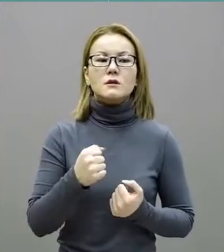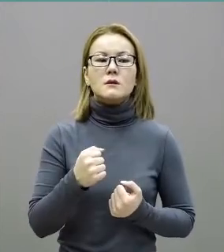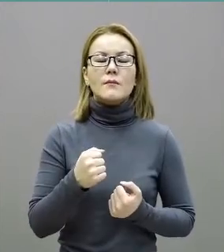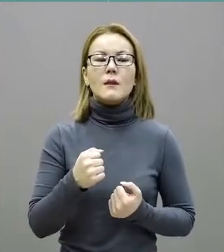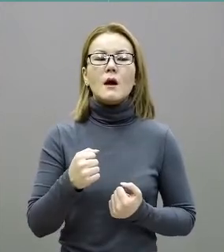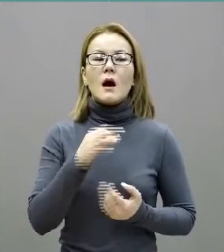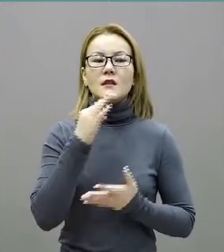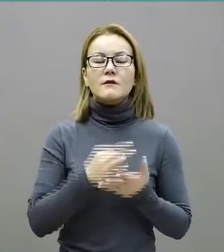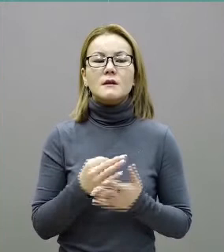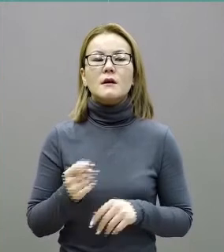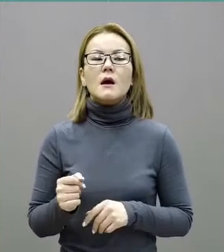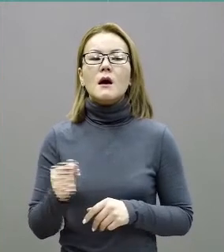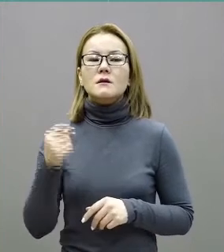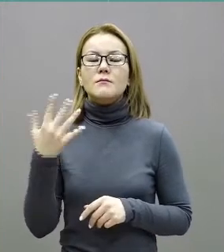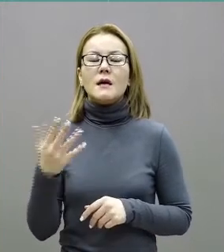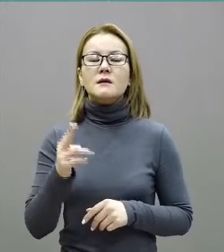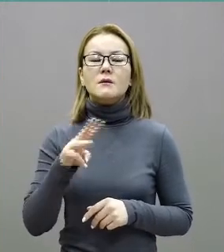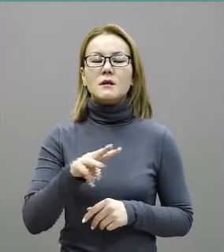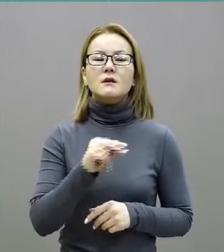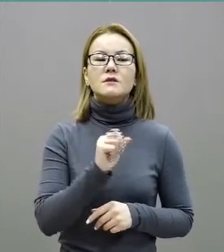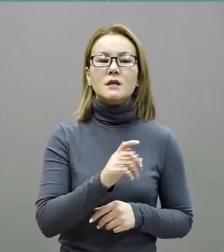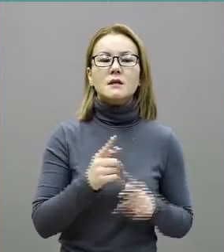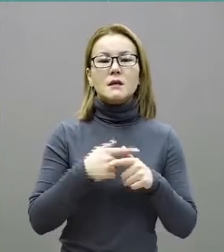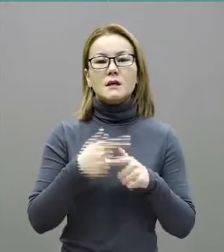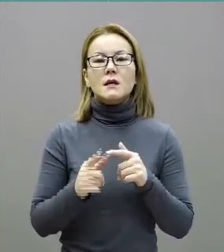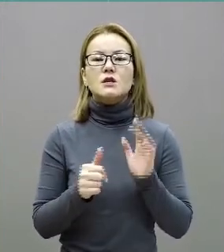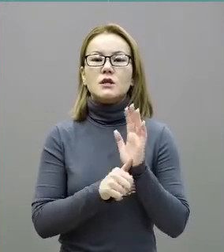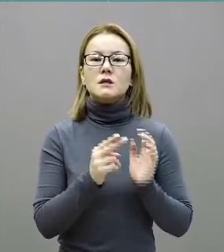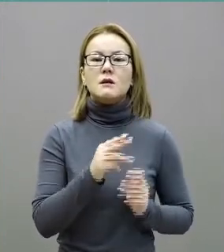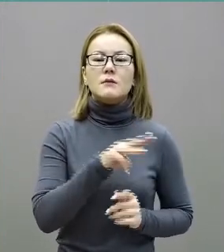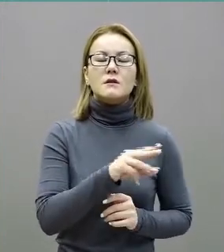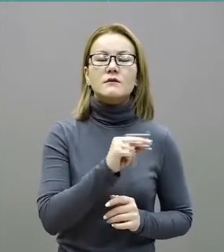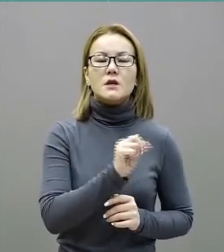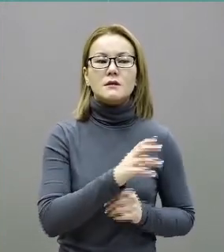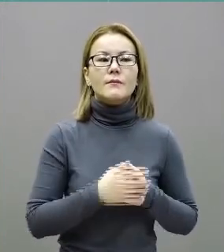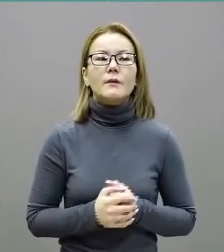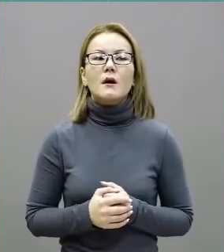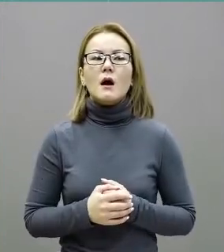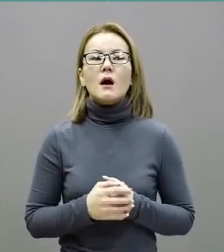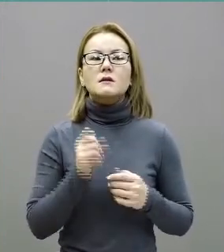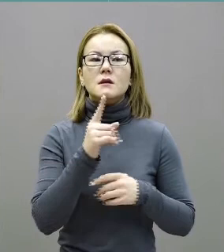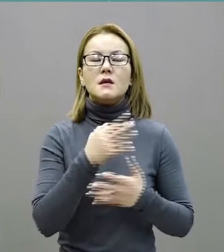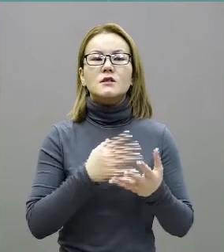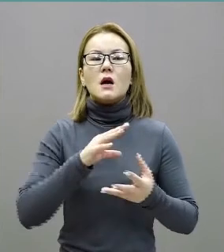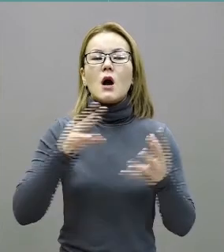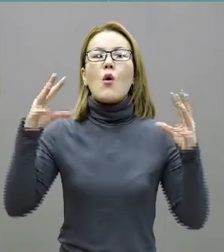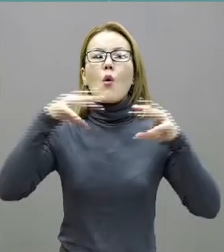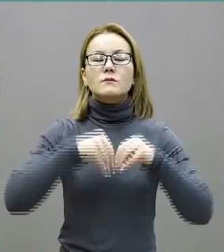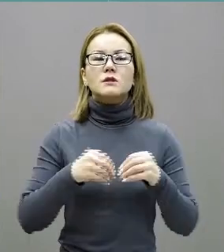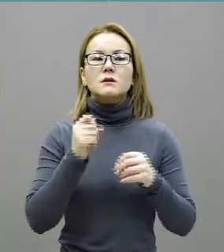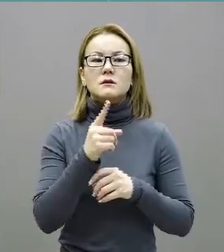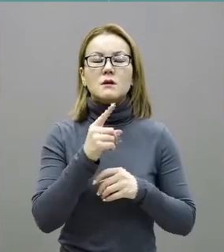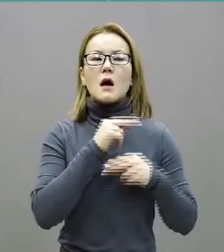ответ 5 километров в час или шесть километров в час задачи на совместную работу в таких